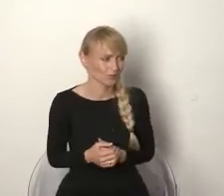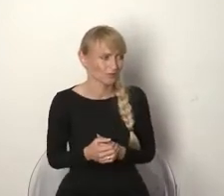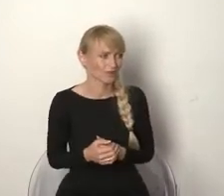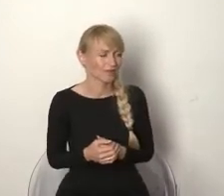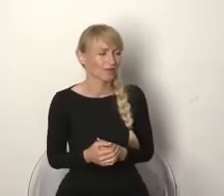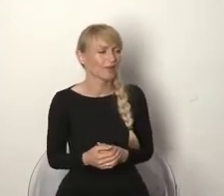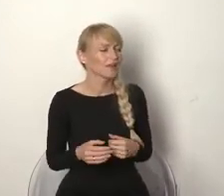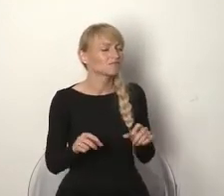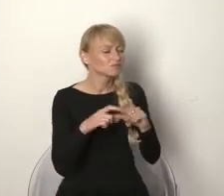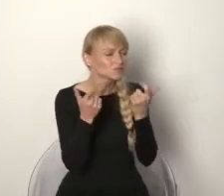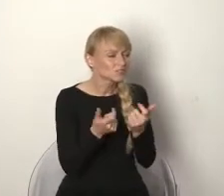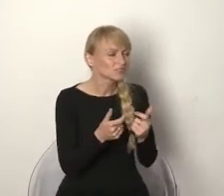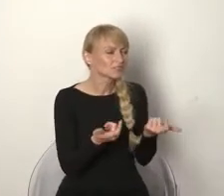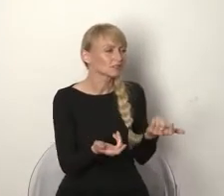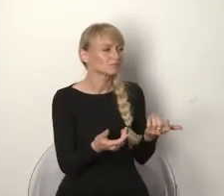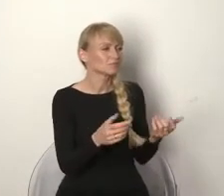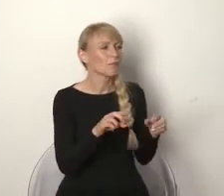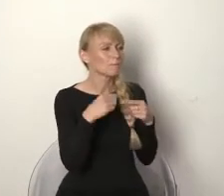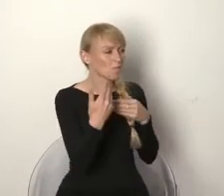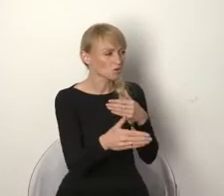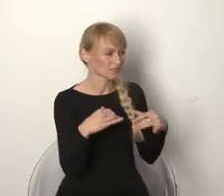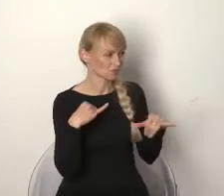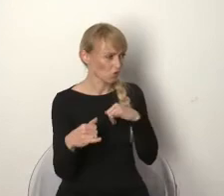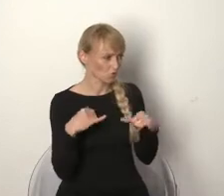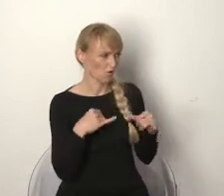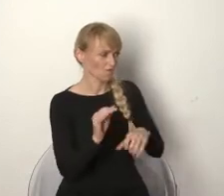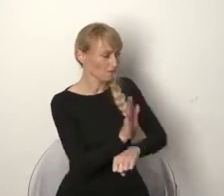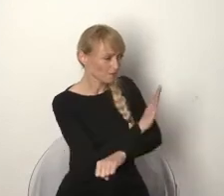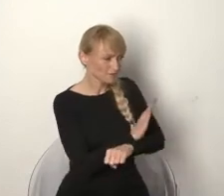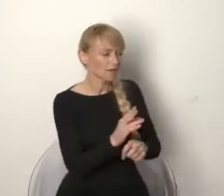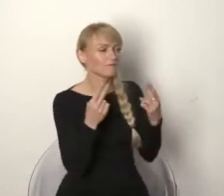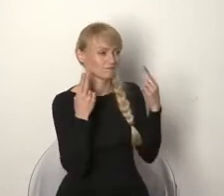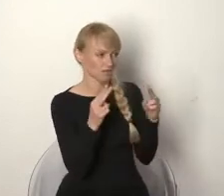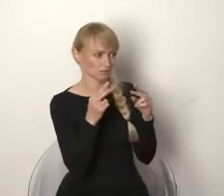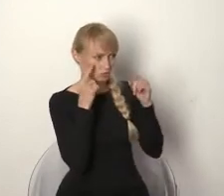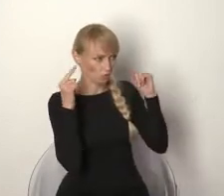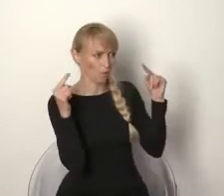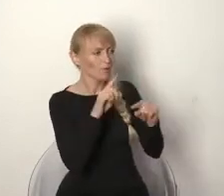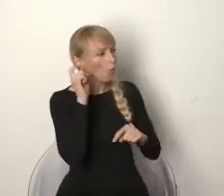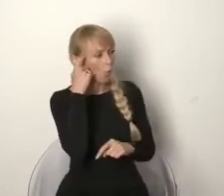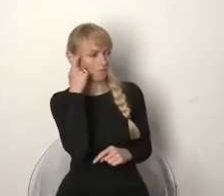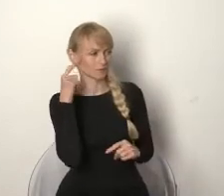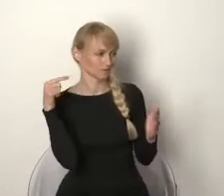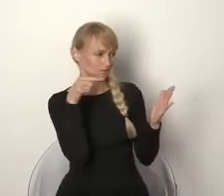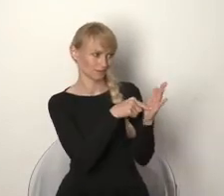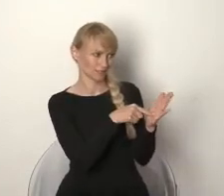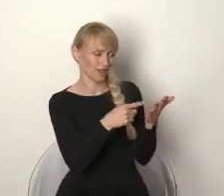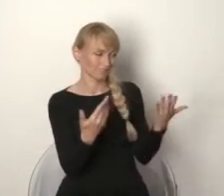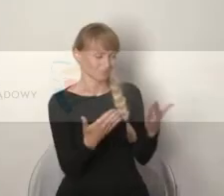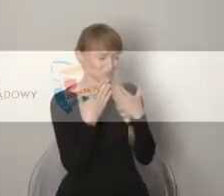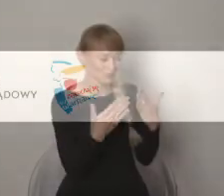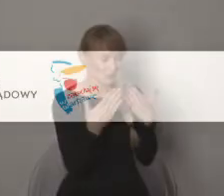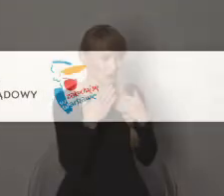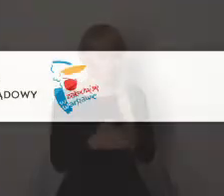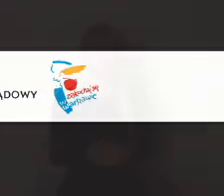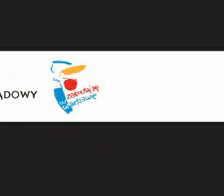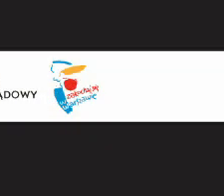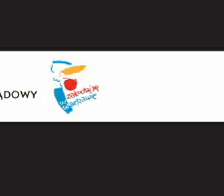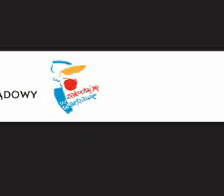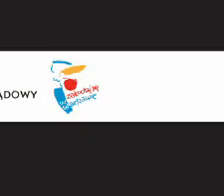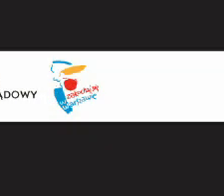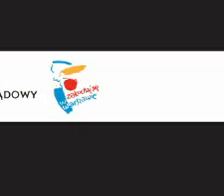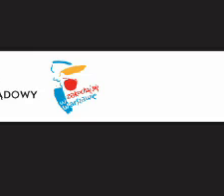biznesie pozarządowym również i fundacjach ważna jest koncentracja na głównym celu. Tak to wygląda. Dziękuję bardzo. Dziękuję bardzo.